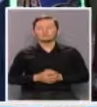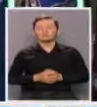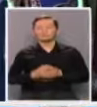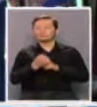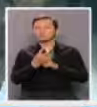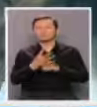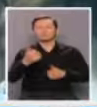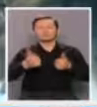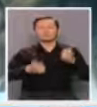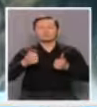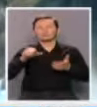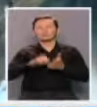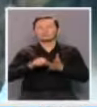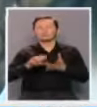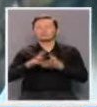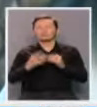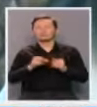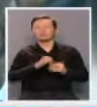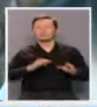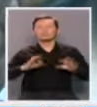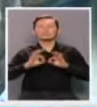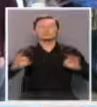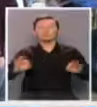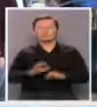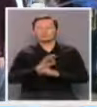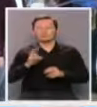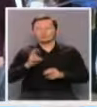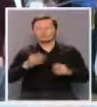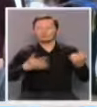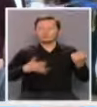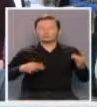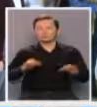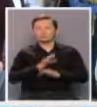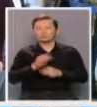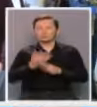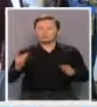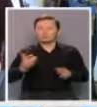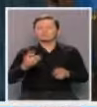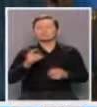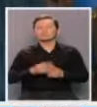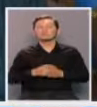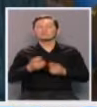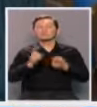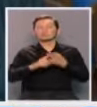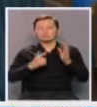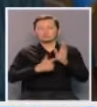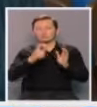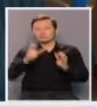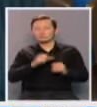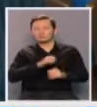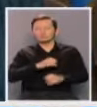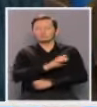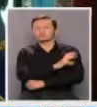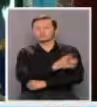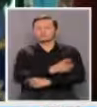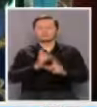14 артистов соревновались между собой в номинациях «Народные песни», «Терме», «Кюи» и «Жир Толгау». 7 сильнейших участников